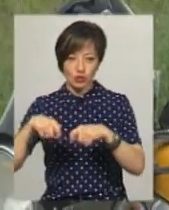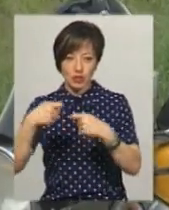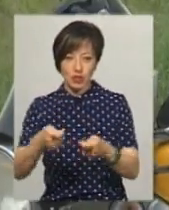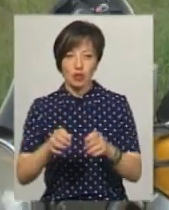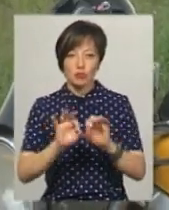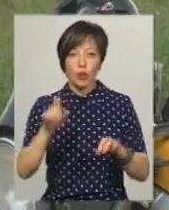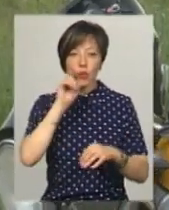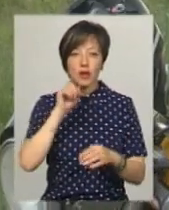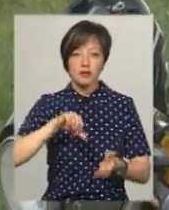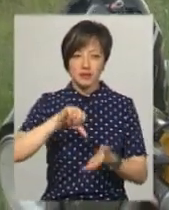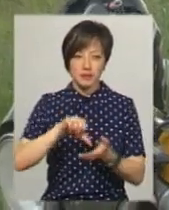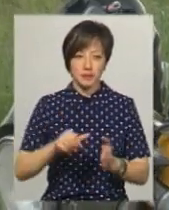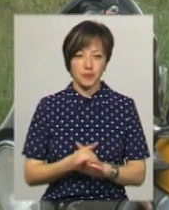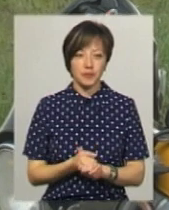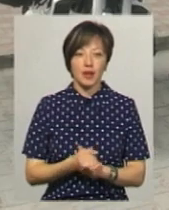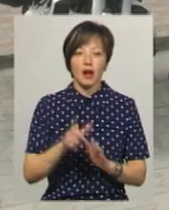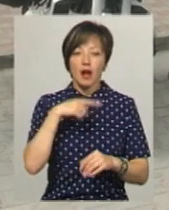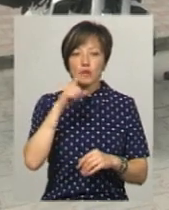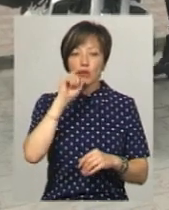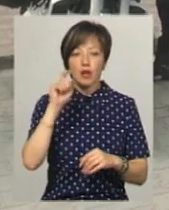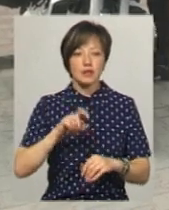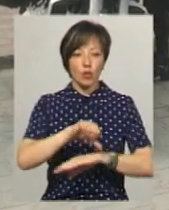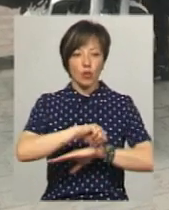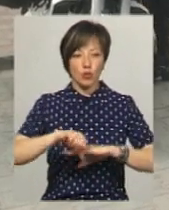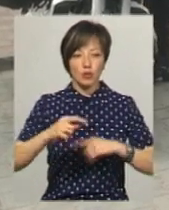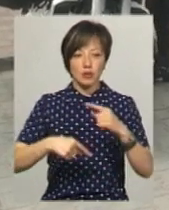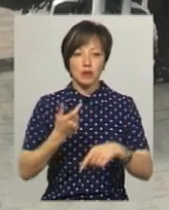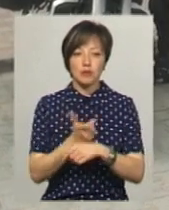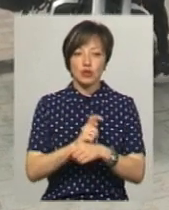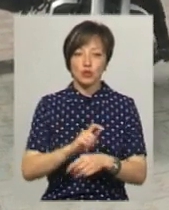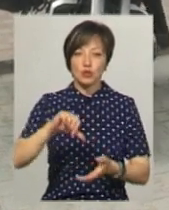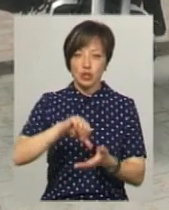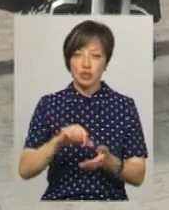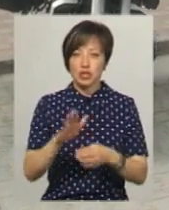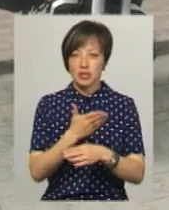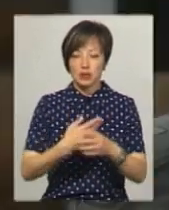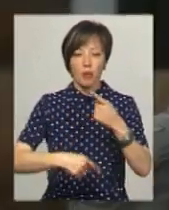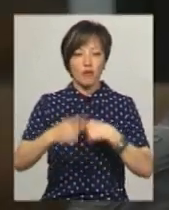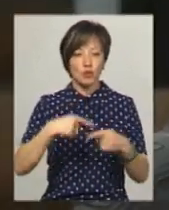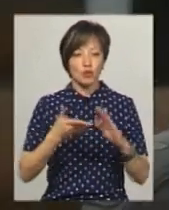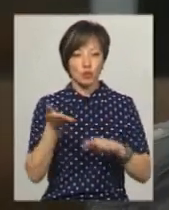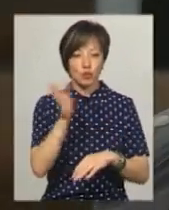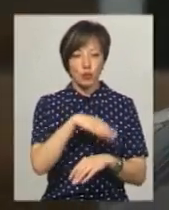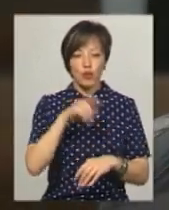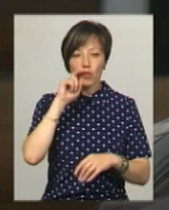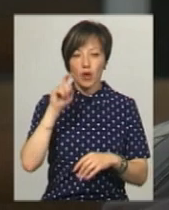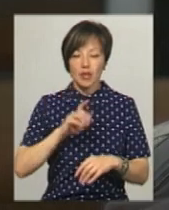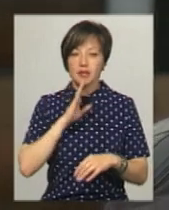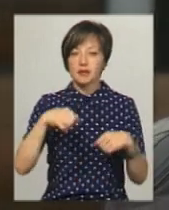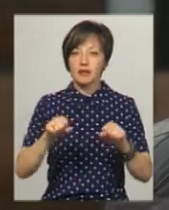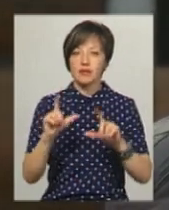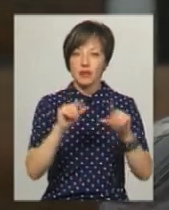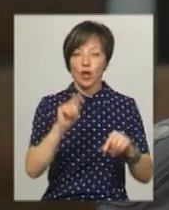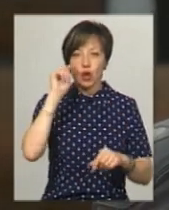розповідає український амбасадор Олена Пухова. Каже, український кордон перетнуло більше учасниць, та частина з них повернулась додому. В Україні байкерші